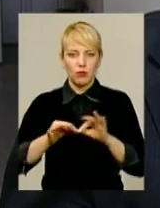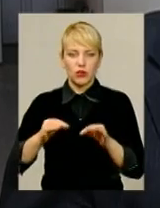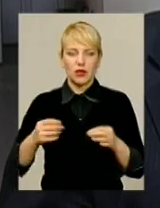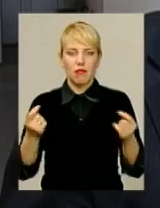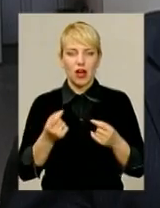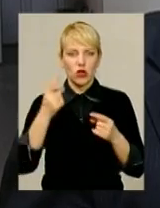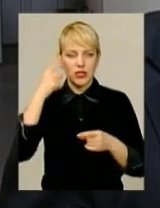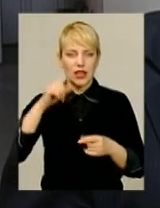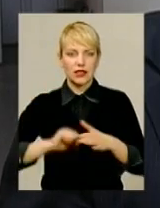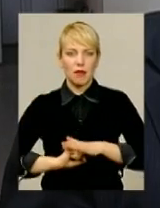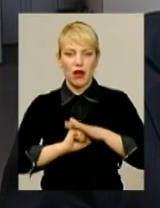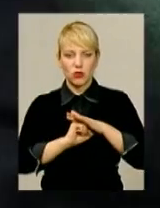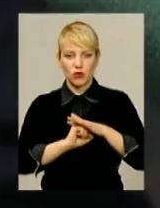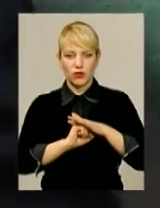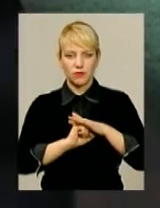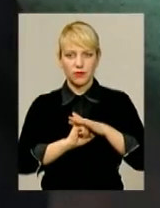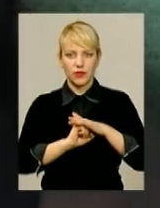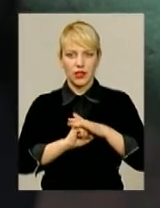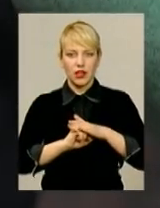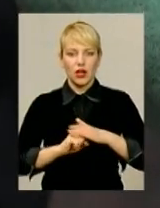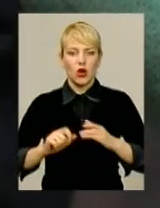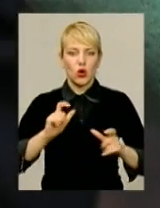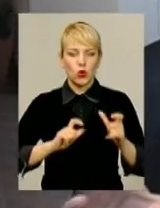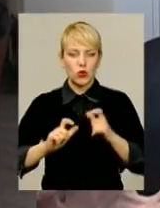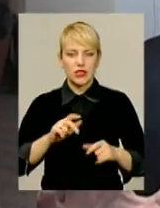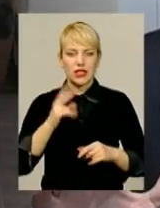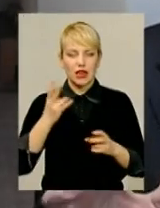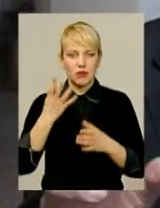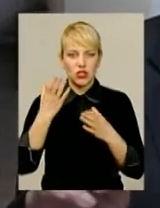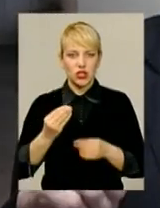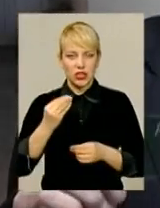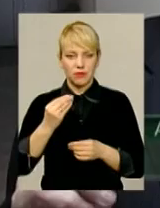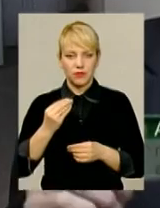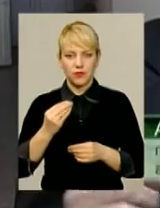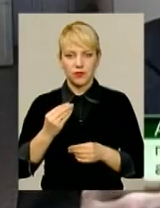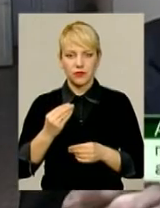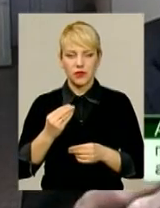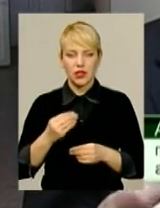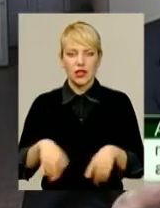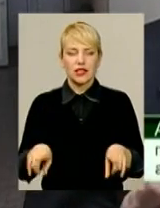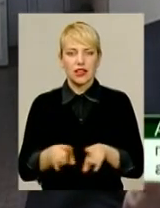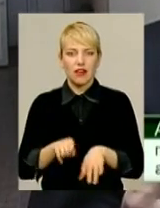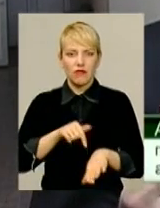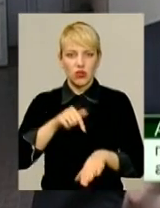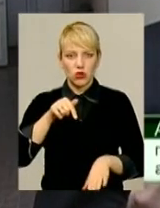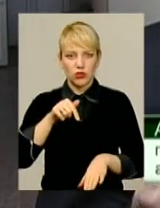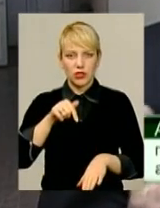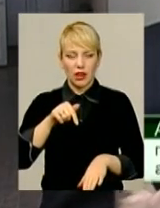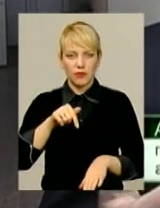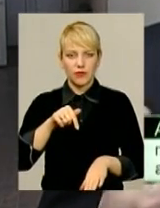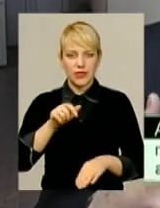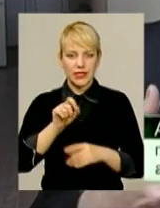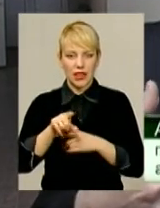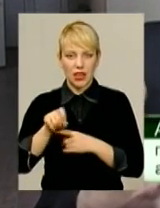мало знати базові курси. Ще треба, знаєте, таке якесь відчуття